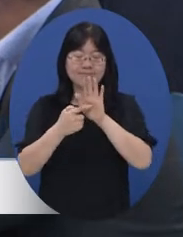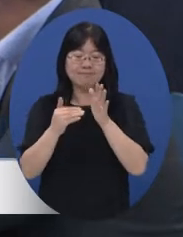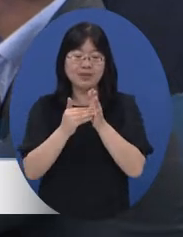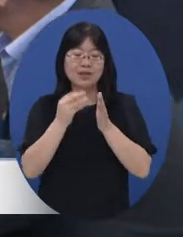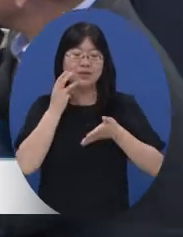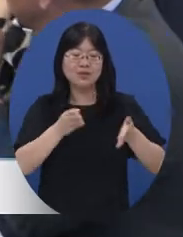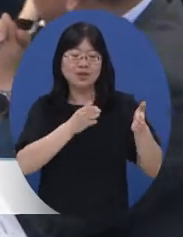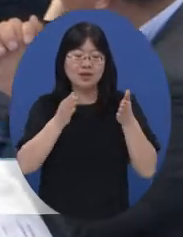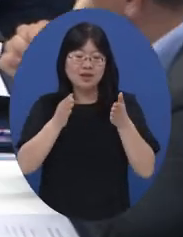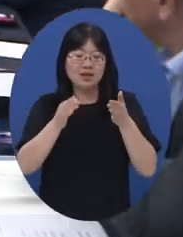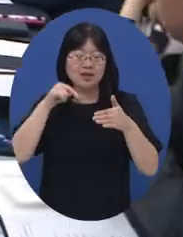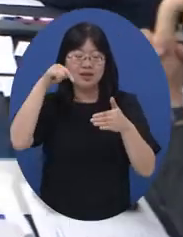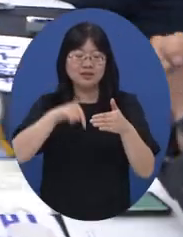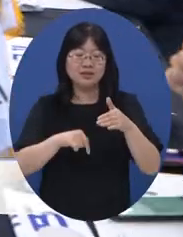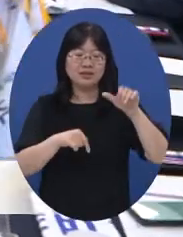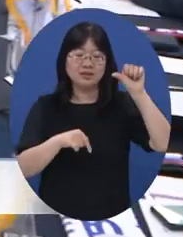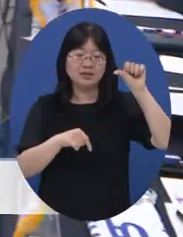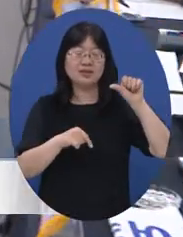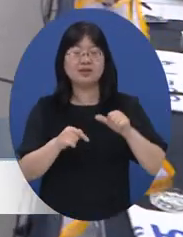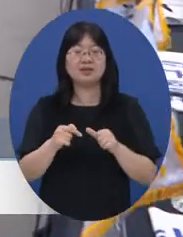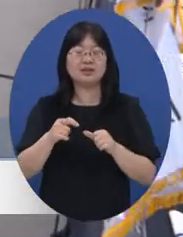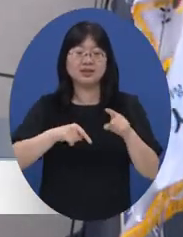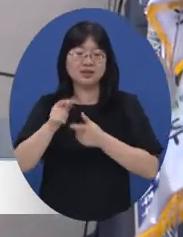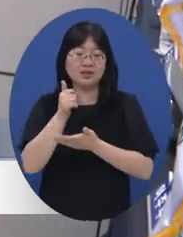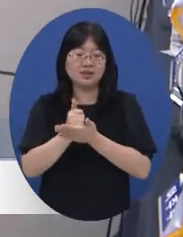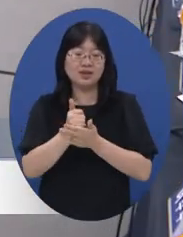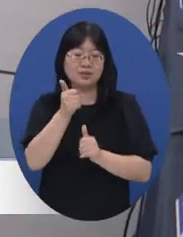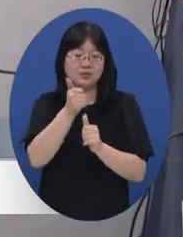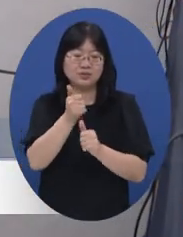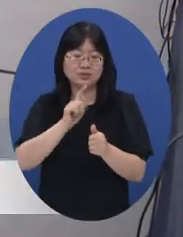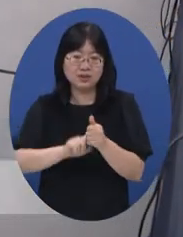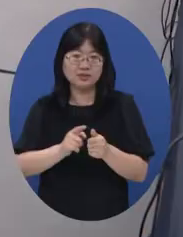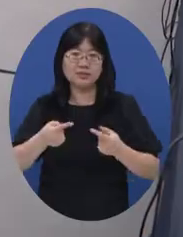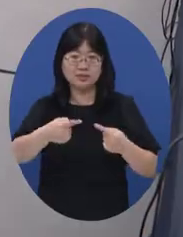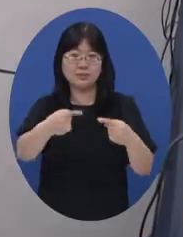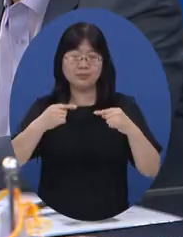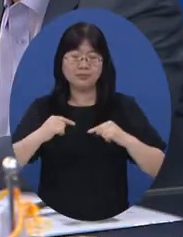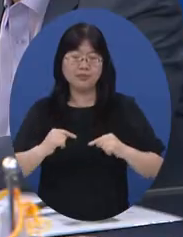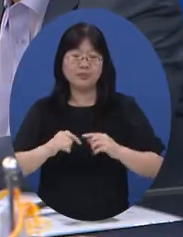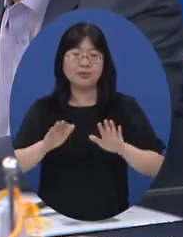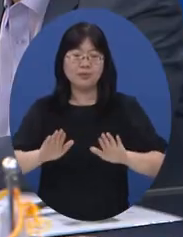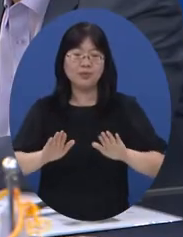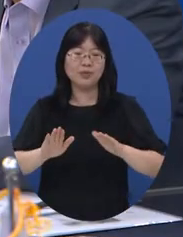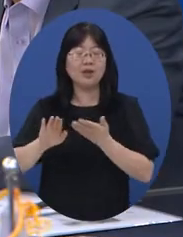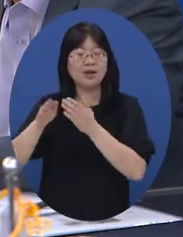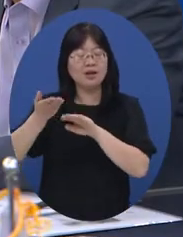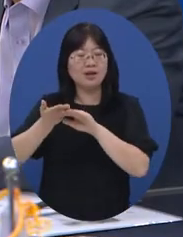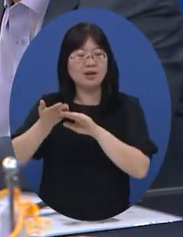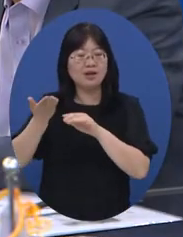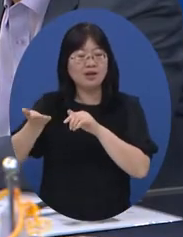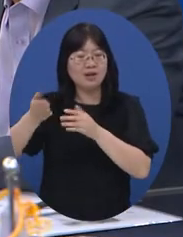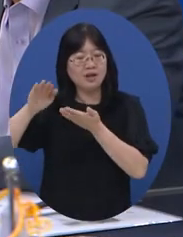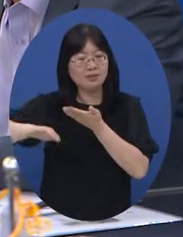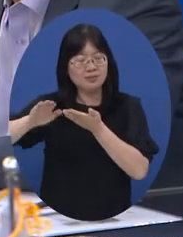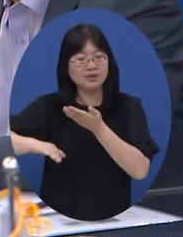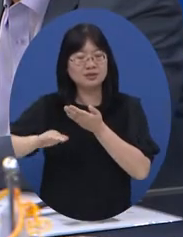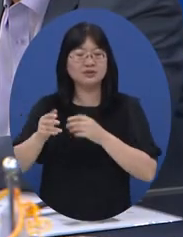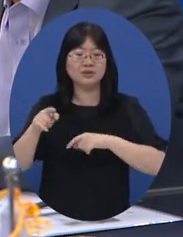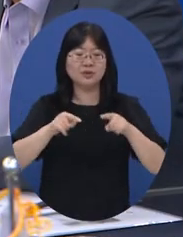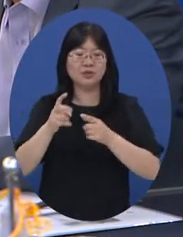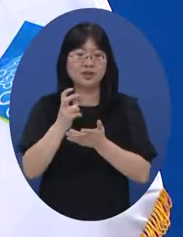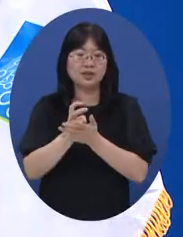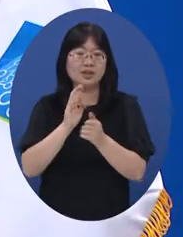경기도와 도내 15개 시 군 단체 자 16개 시군 부단체장 에 참석한 가운데 올 하반기 도 시 군 정책 협력 위원회